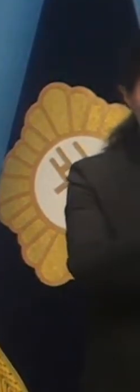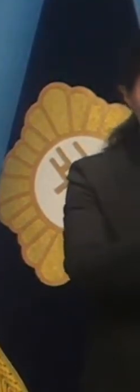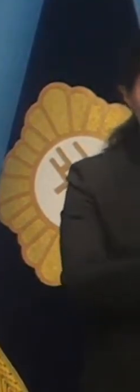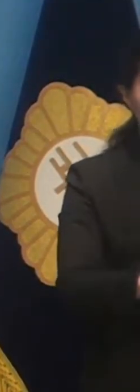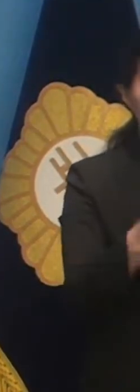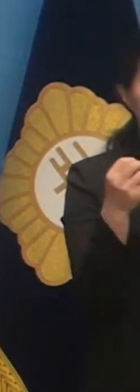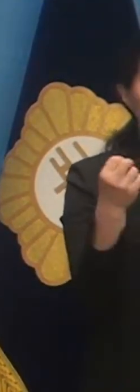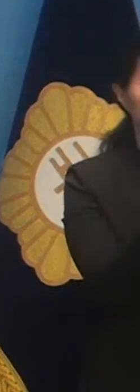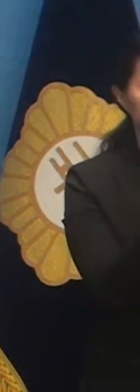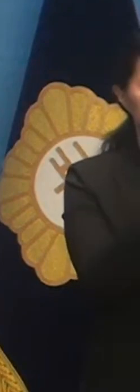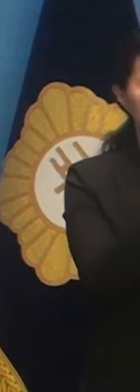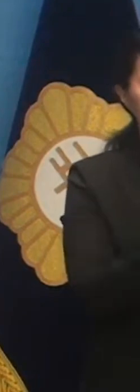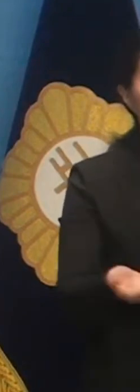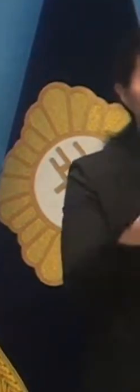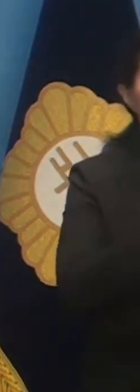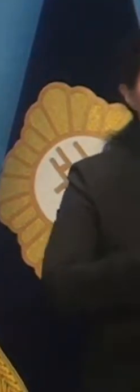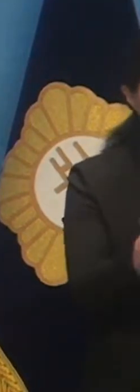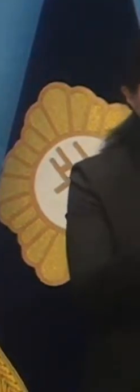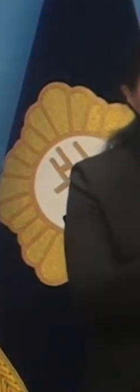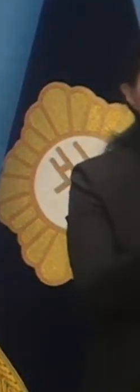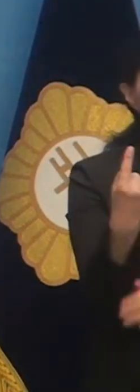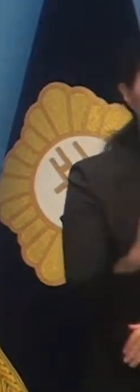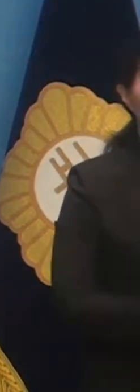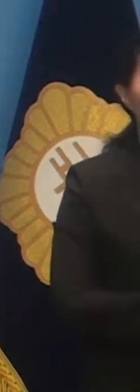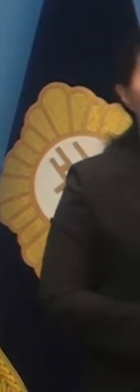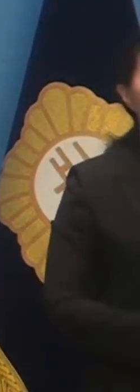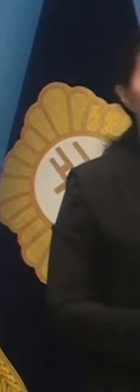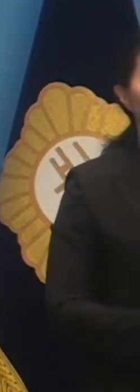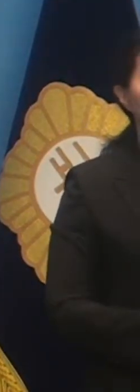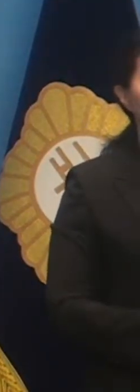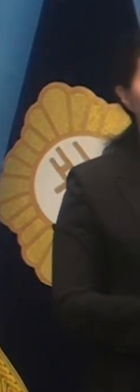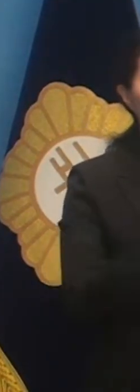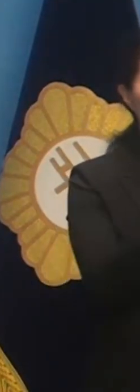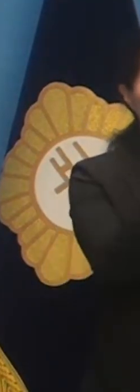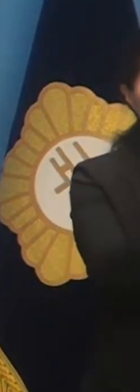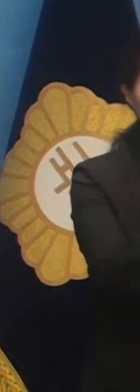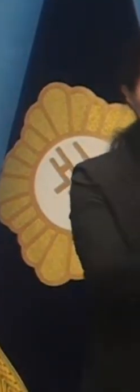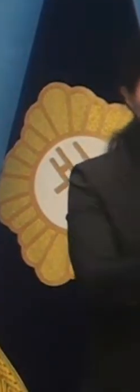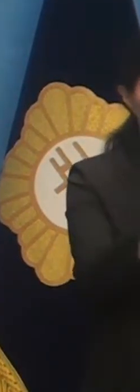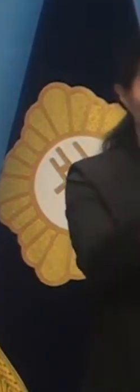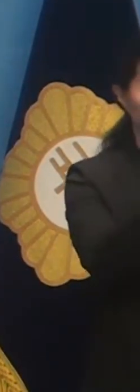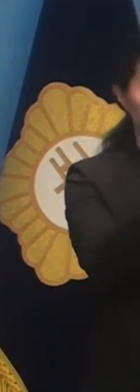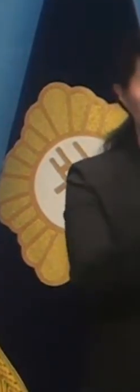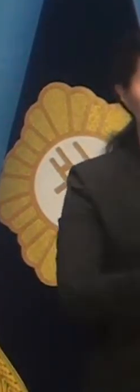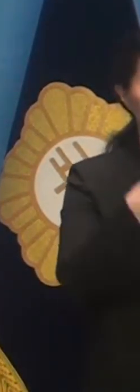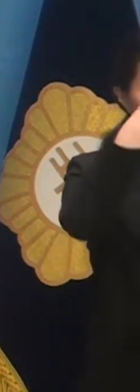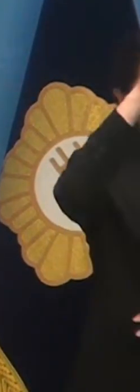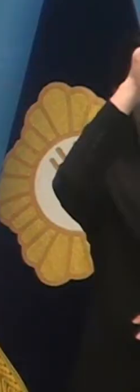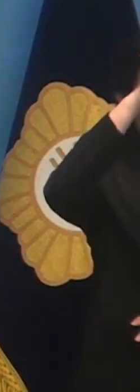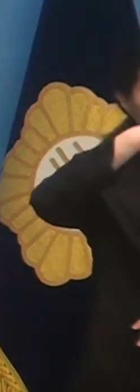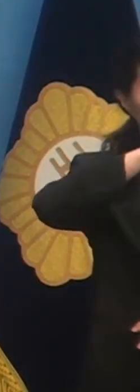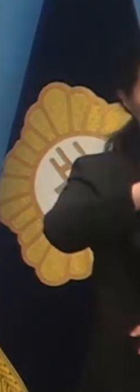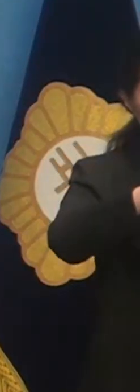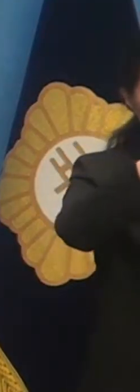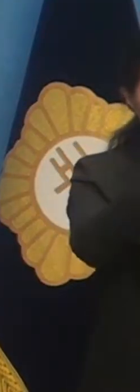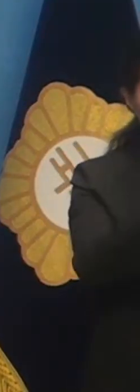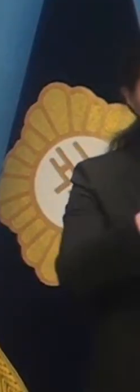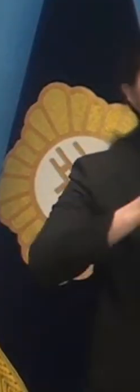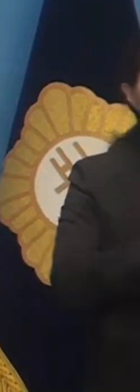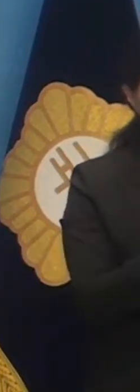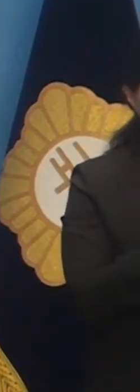관련 기자회견하기 위해서 이 자리에 섰습니다. 해당 관련 법안은 첫째, 검찰청법 폐지